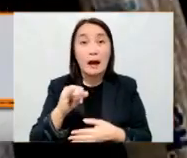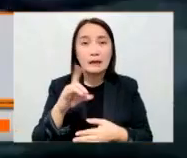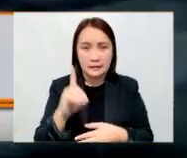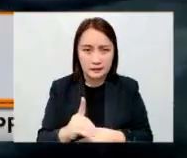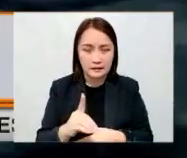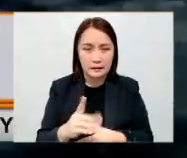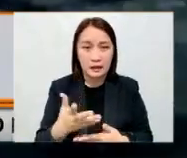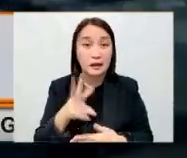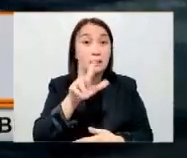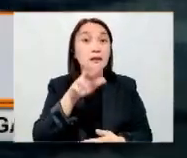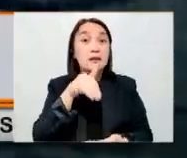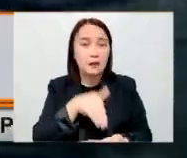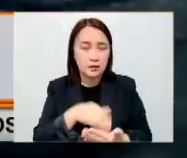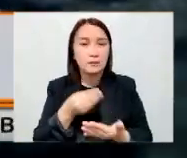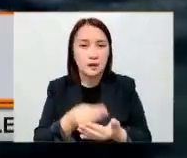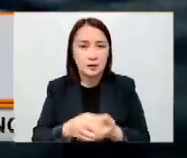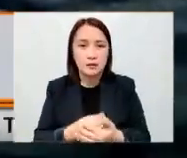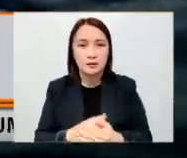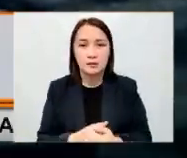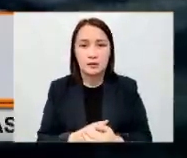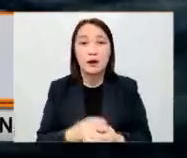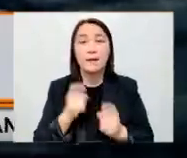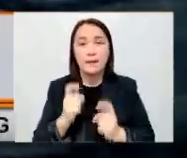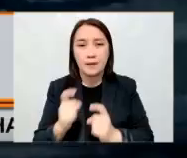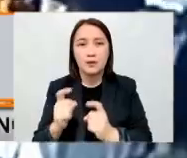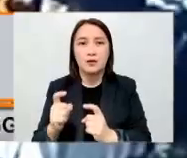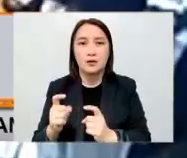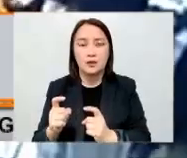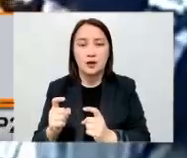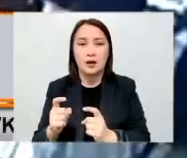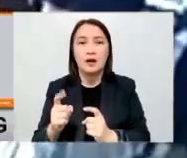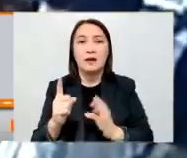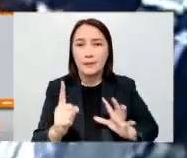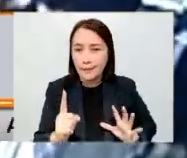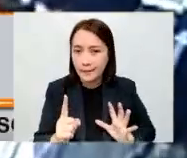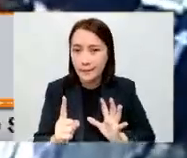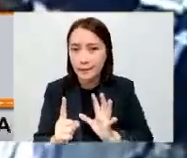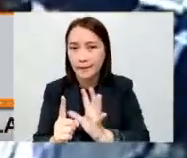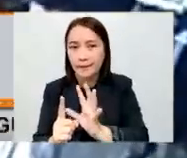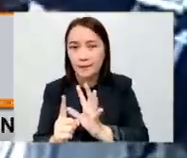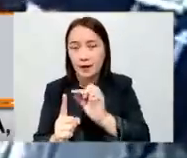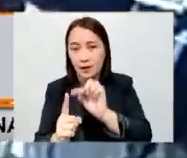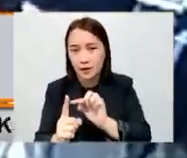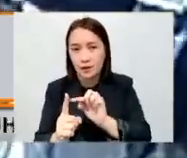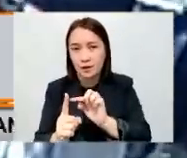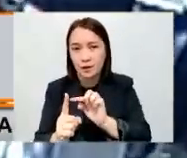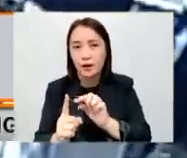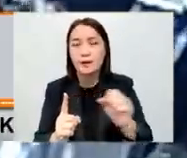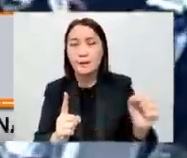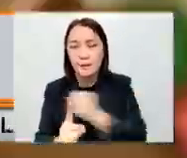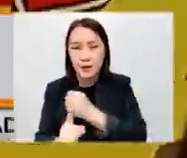3,000. Agad namang hinabol ng mga kaibigan ng biktima si Nugid. At nang maabutan ay doon na nga siya kinuyog ng taong